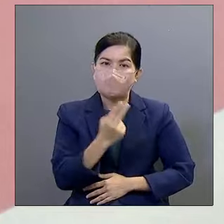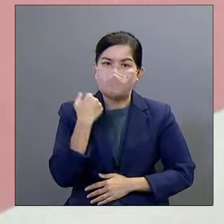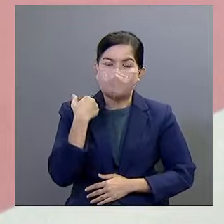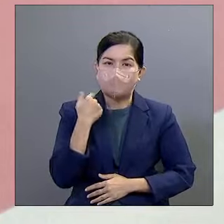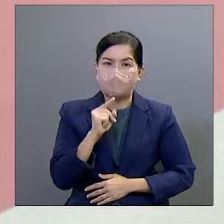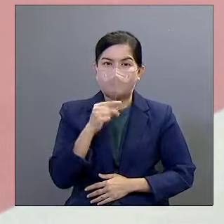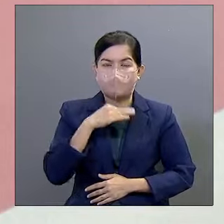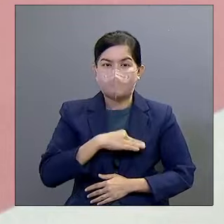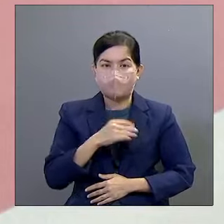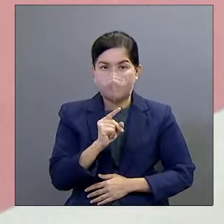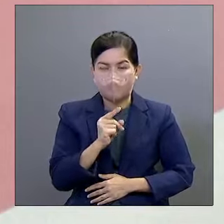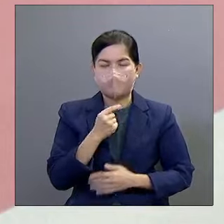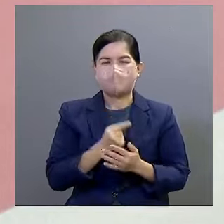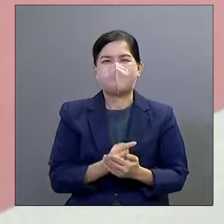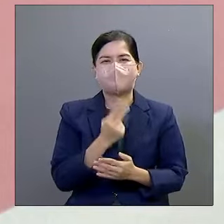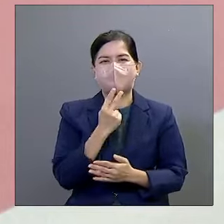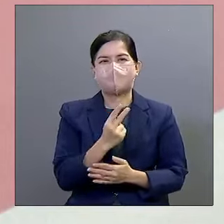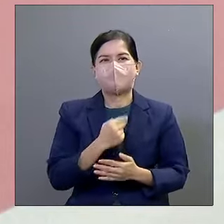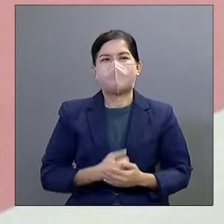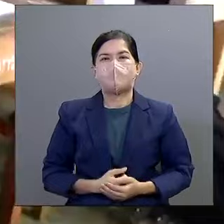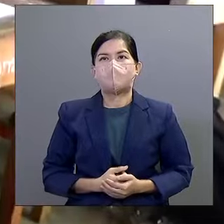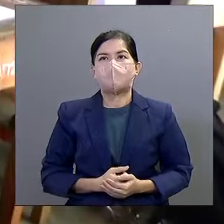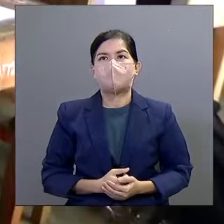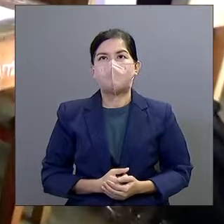าการกล่าวลานั้นจะมีรอยยิ้มเยอะแค่ไหนไปดูกันเลยครับ